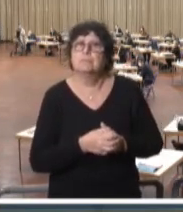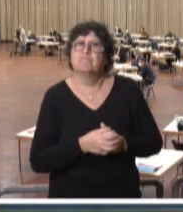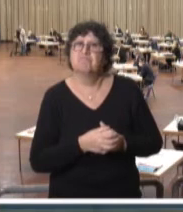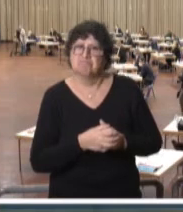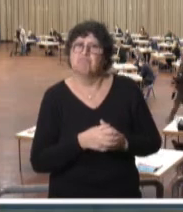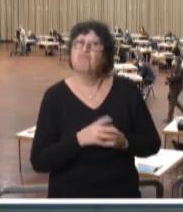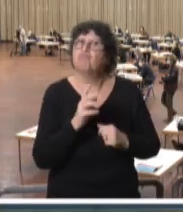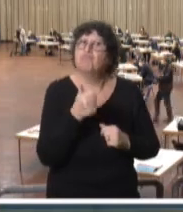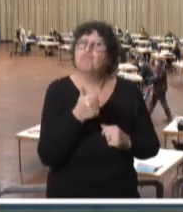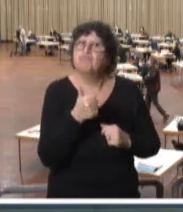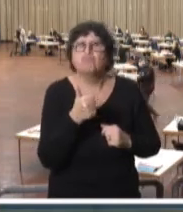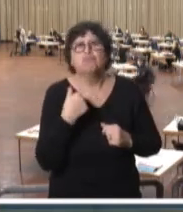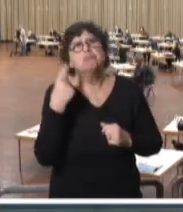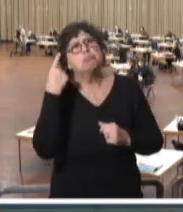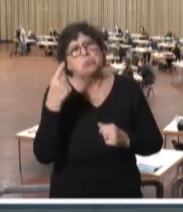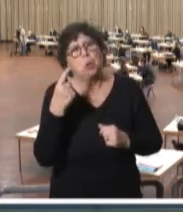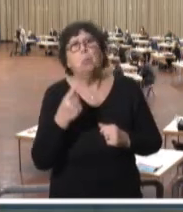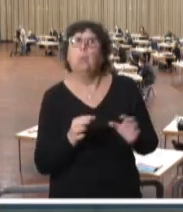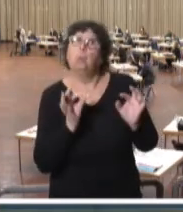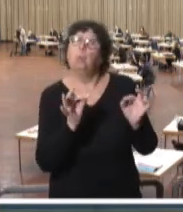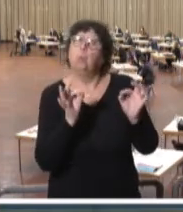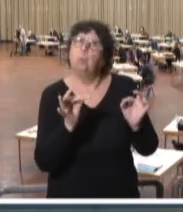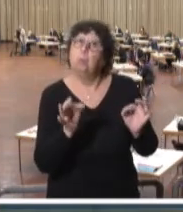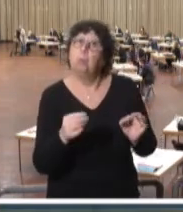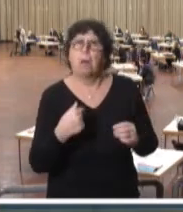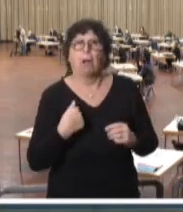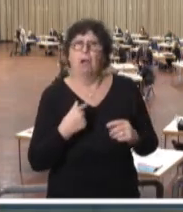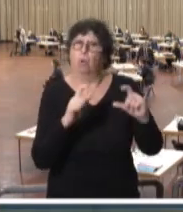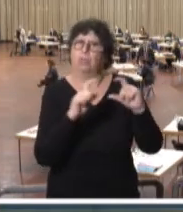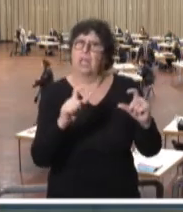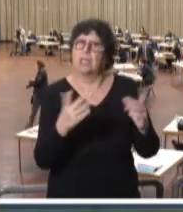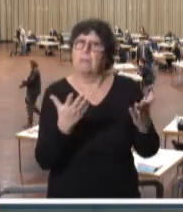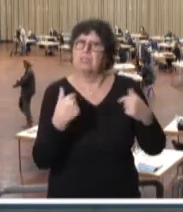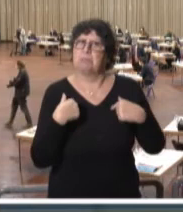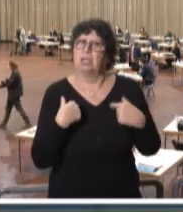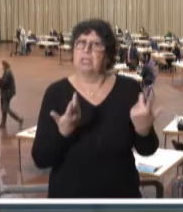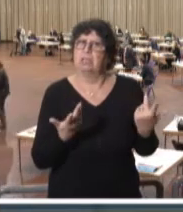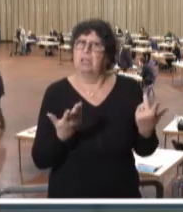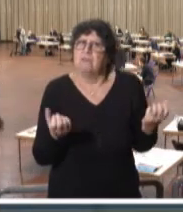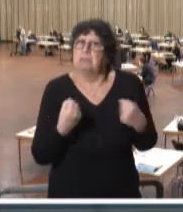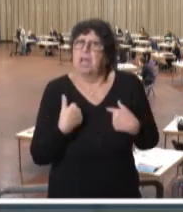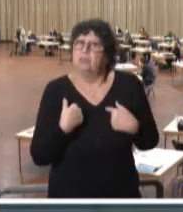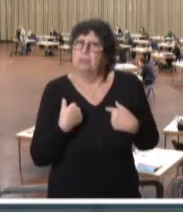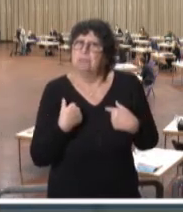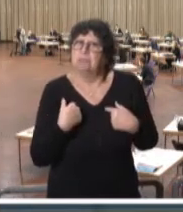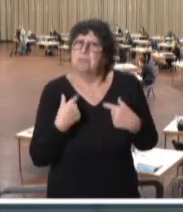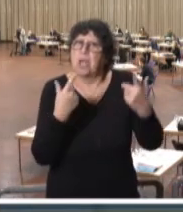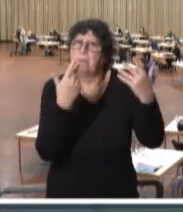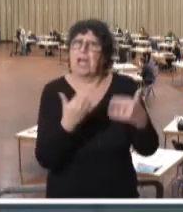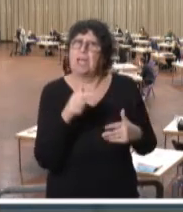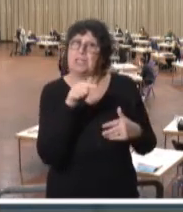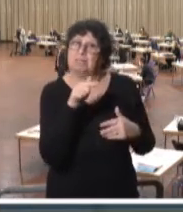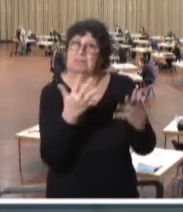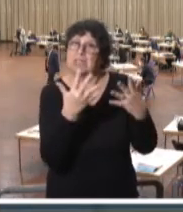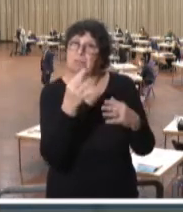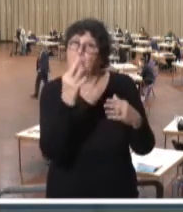Hört sich erstmal vernünftig an, aber was mache ich dann als Unternehmer? Was mache ich? Ich kalkuliere diese